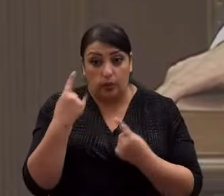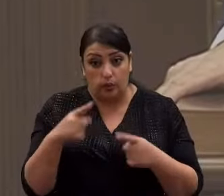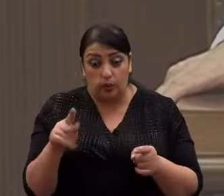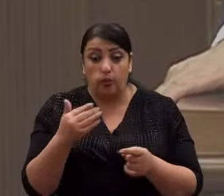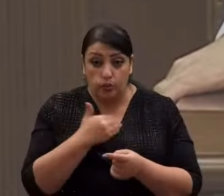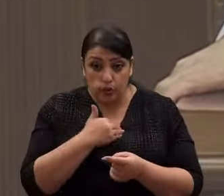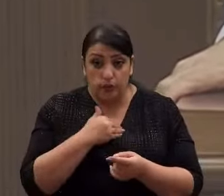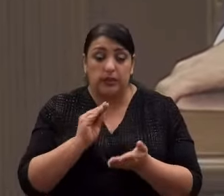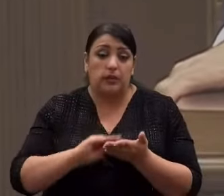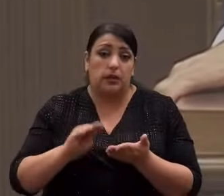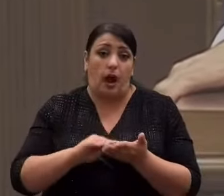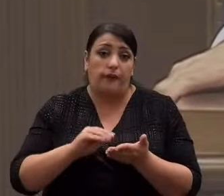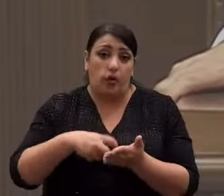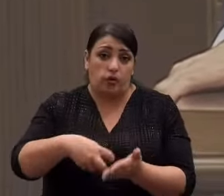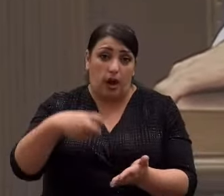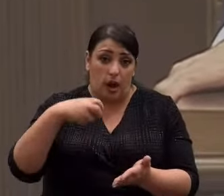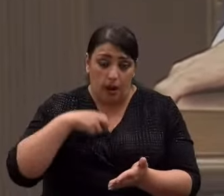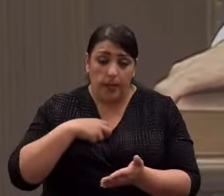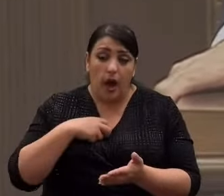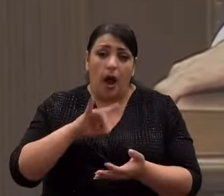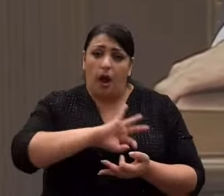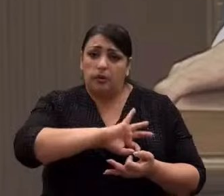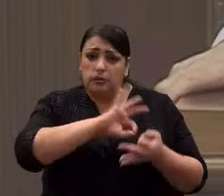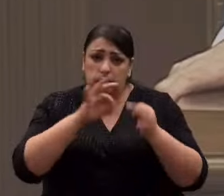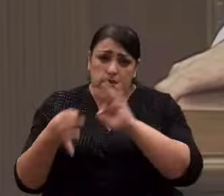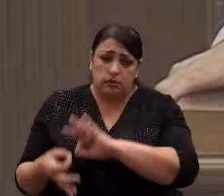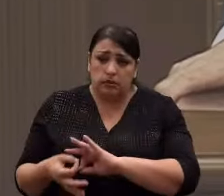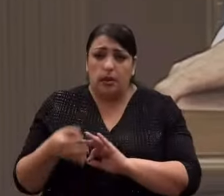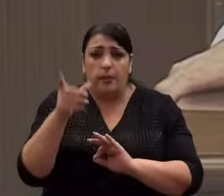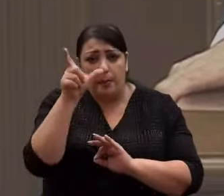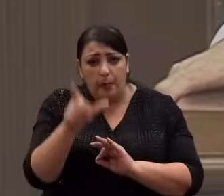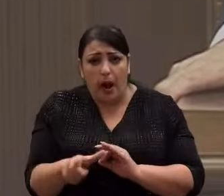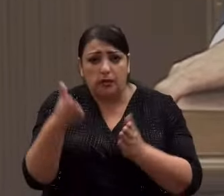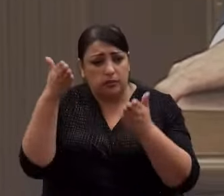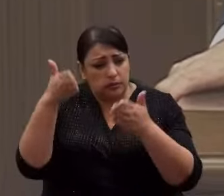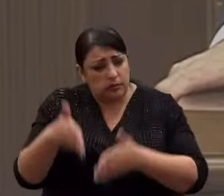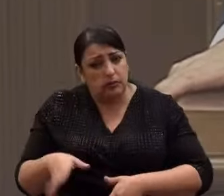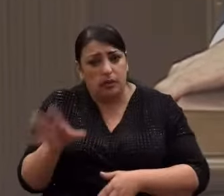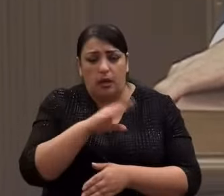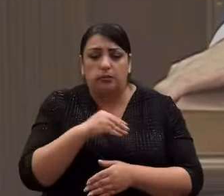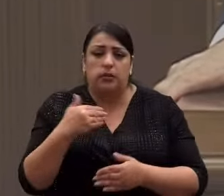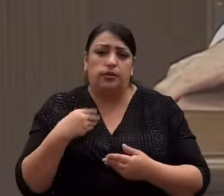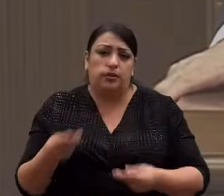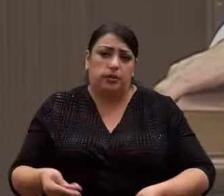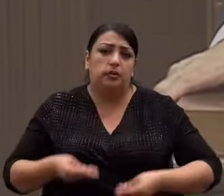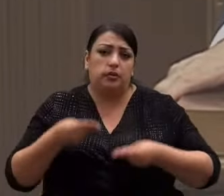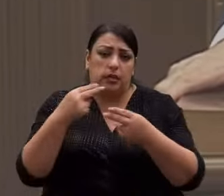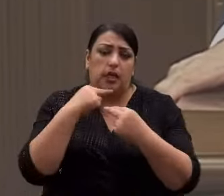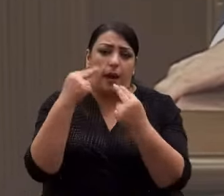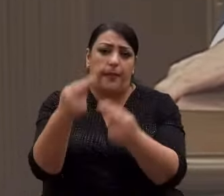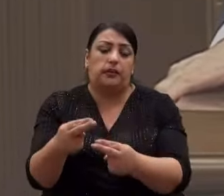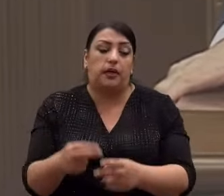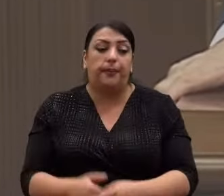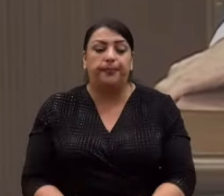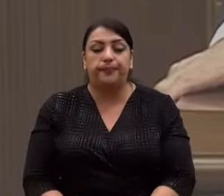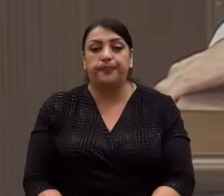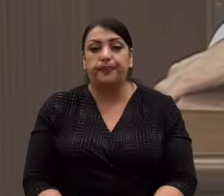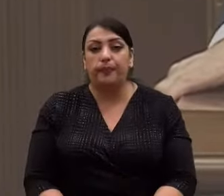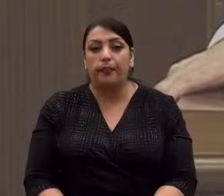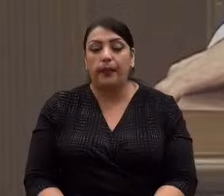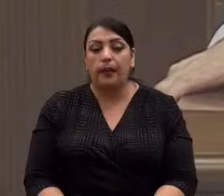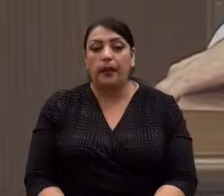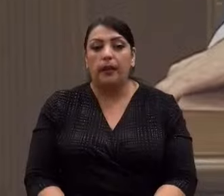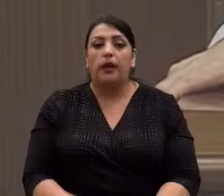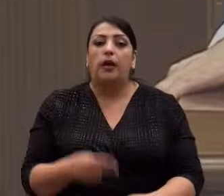գրավոր ներկայացրեք, ավելի հանգամանալից անձի վերաբերյալ կոնկրետ դեպքով մենք ձեզ կտրամադրենք։ Ինչ մնում է